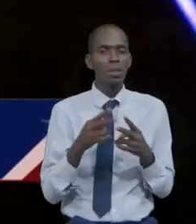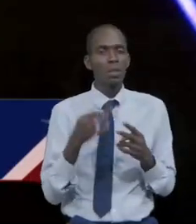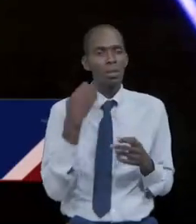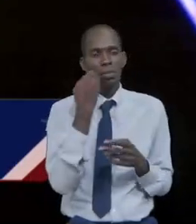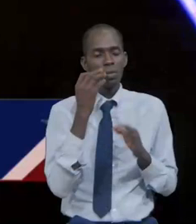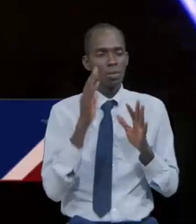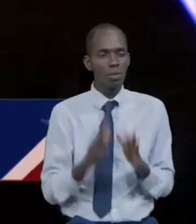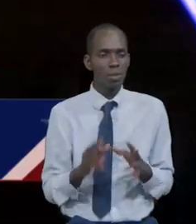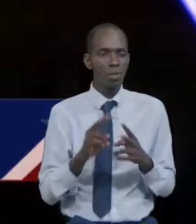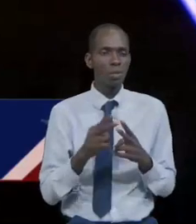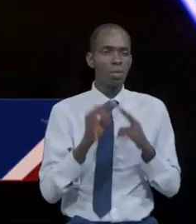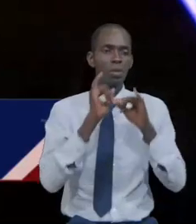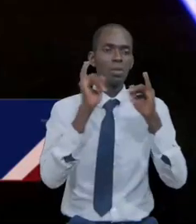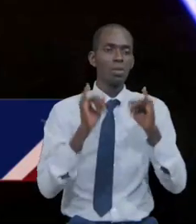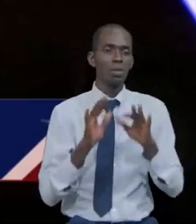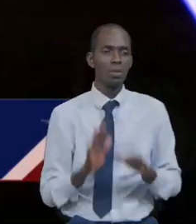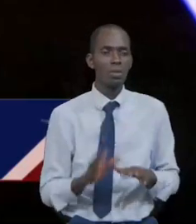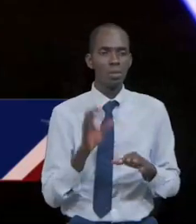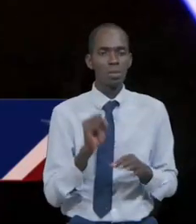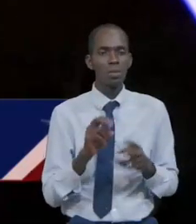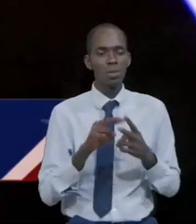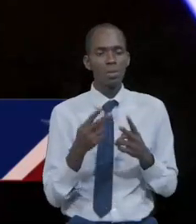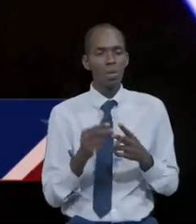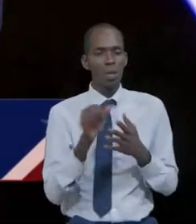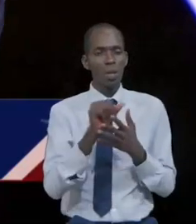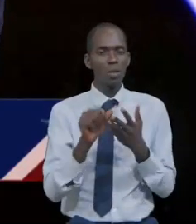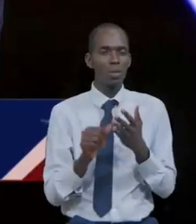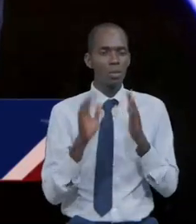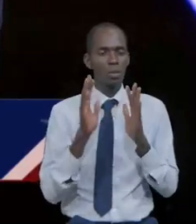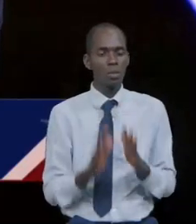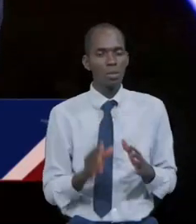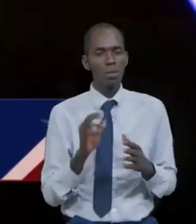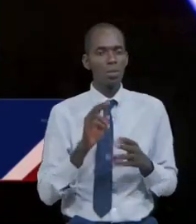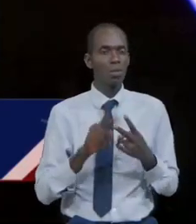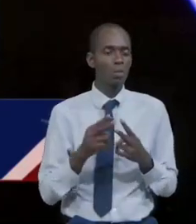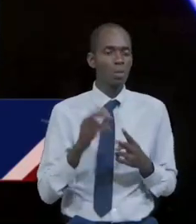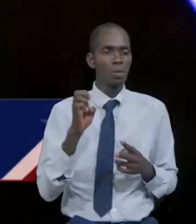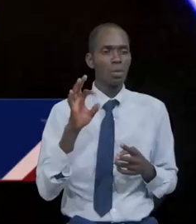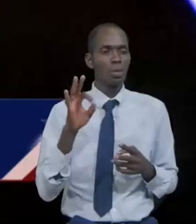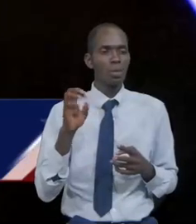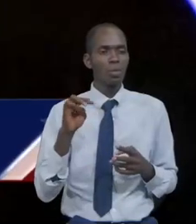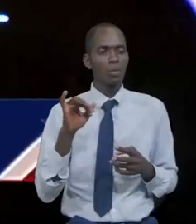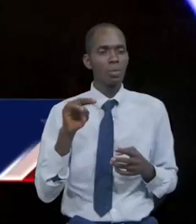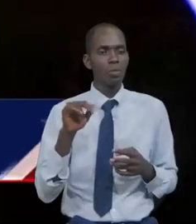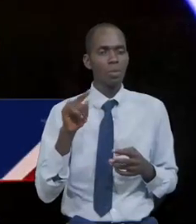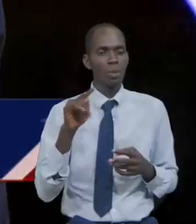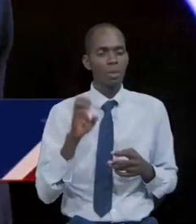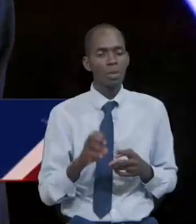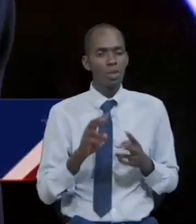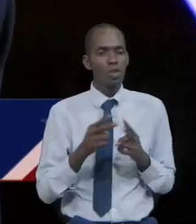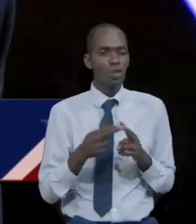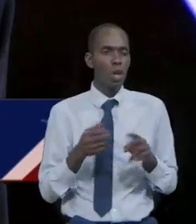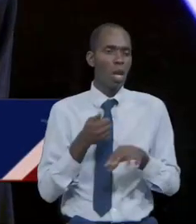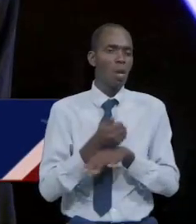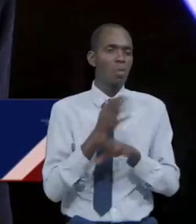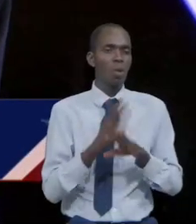idolâtres, ni les adultères, ni les efféminés, ni les infâmes, ni les voleurs,